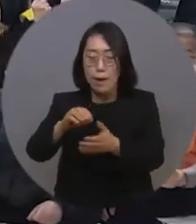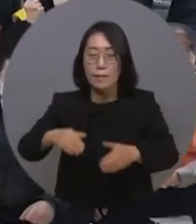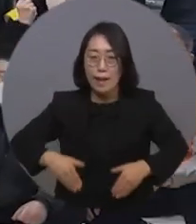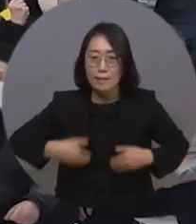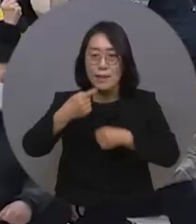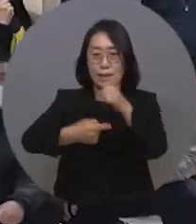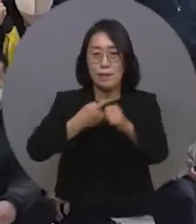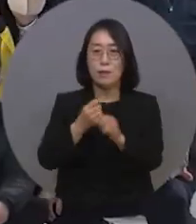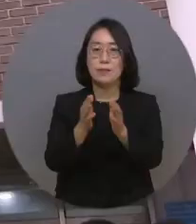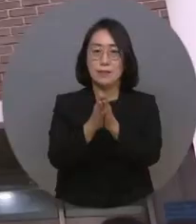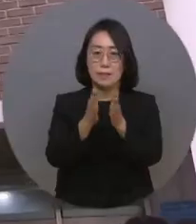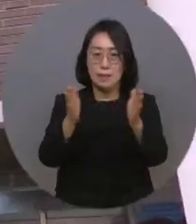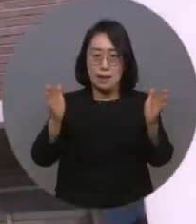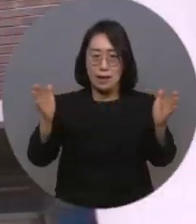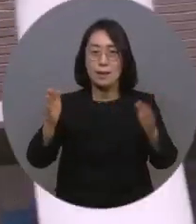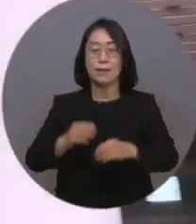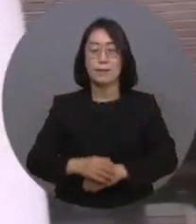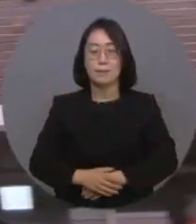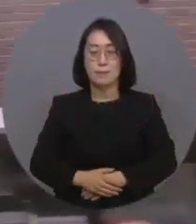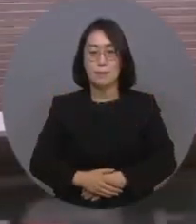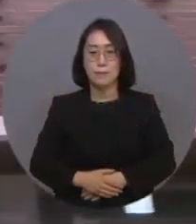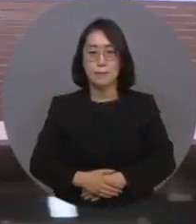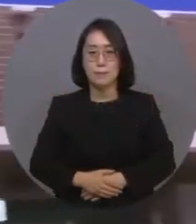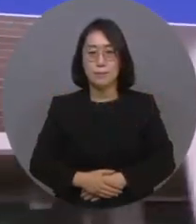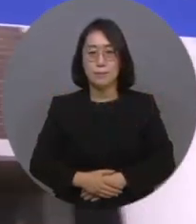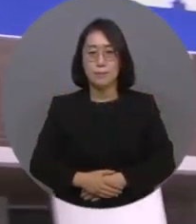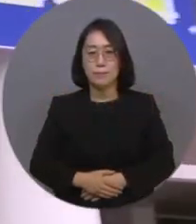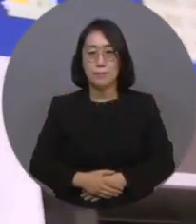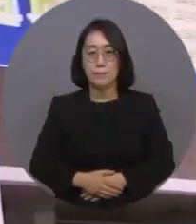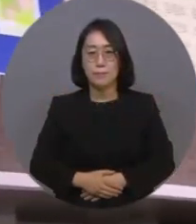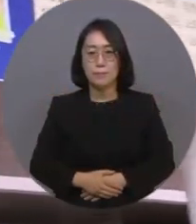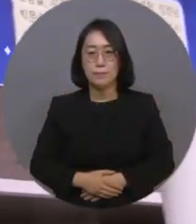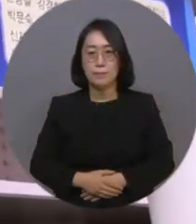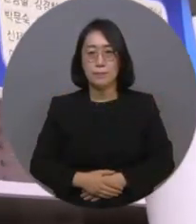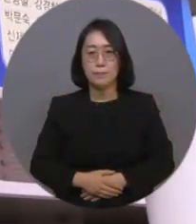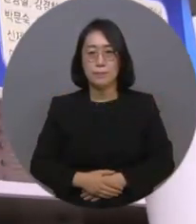맞이했습니다 복지티비 뉴스 김정현입니다